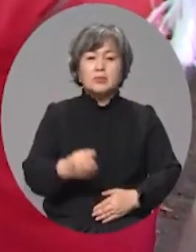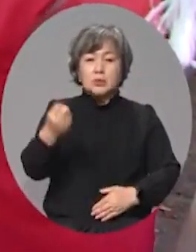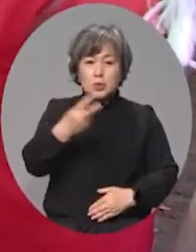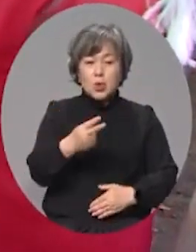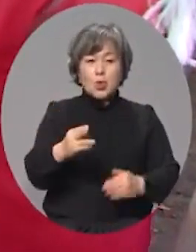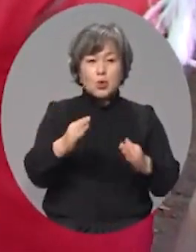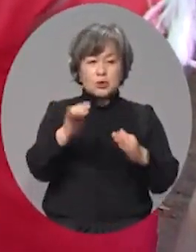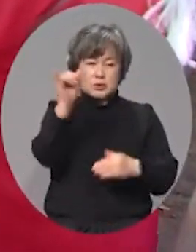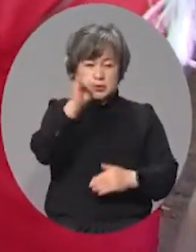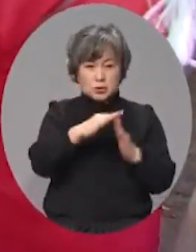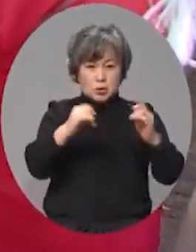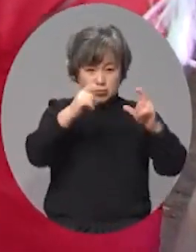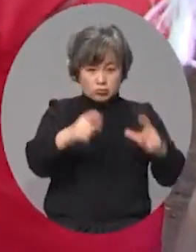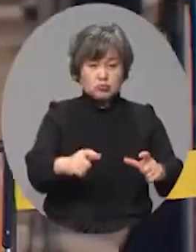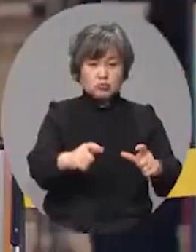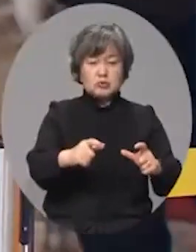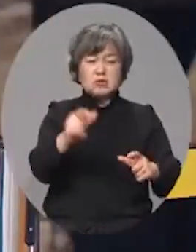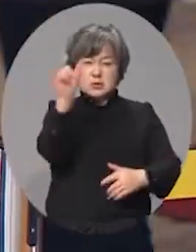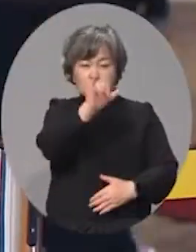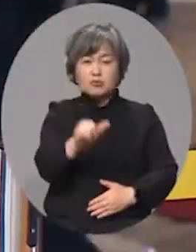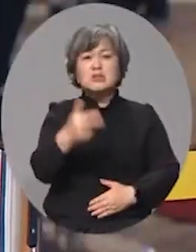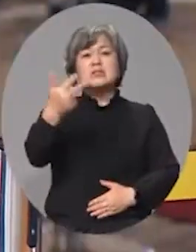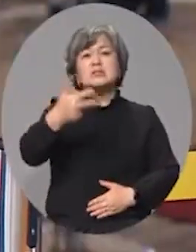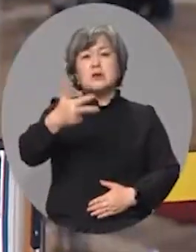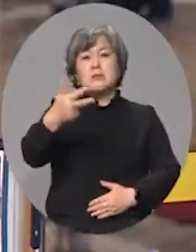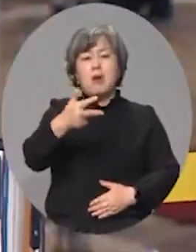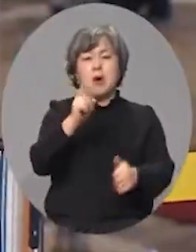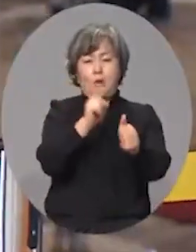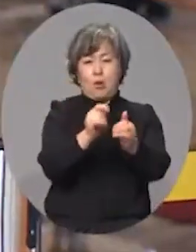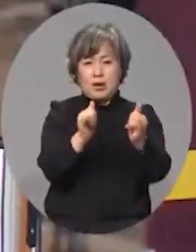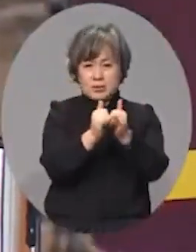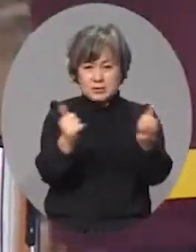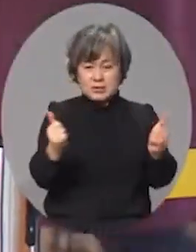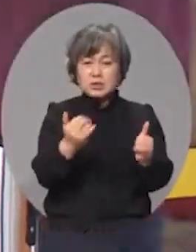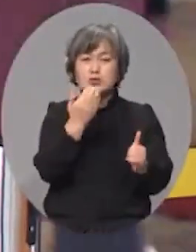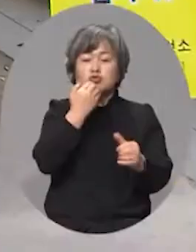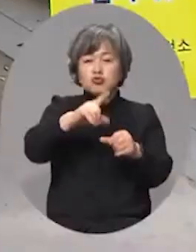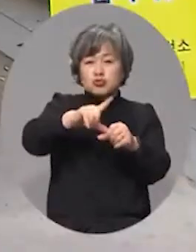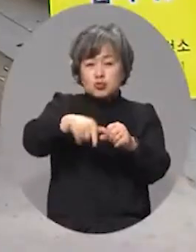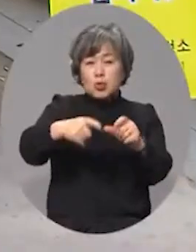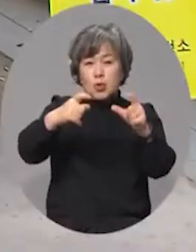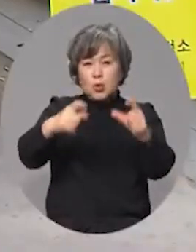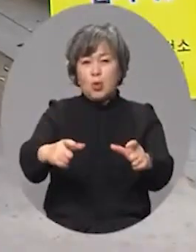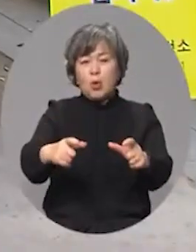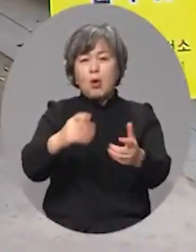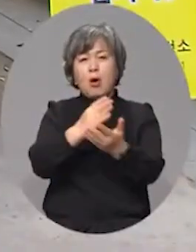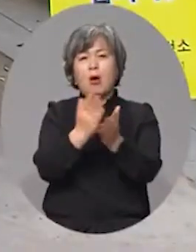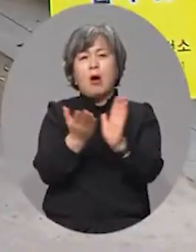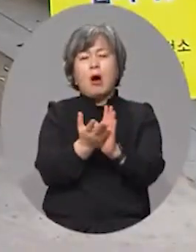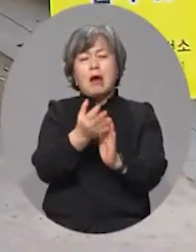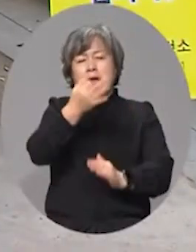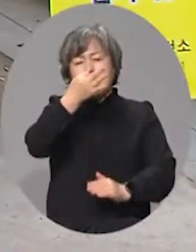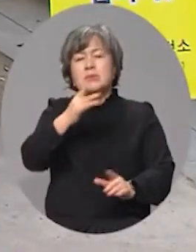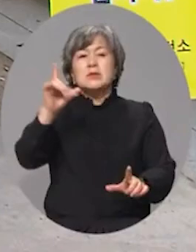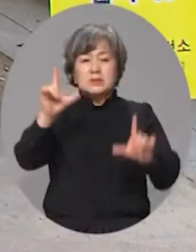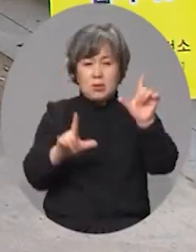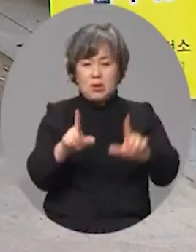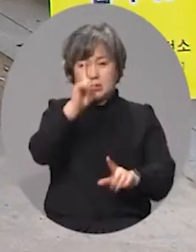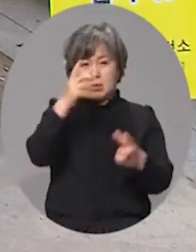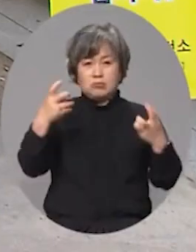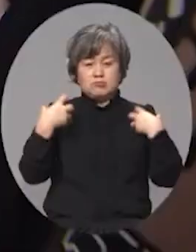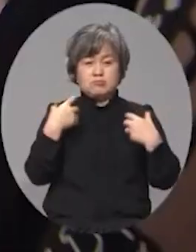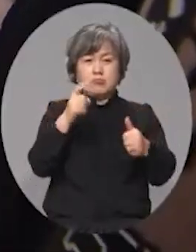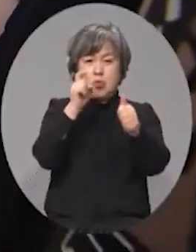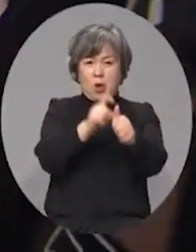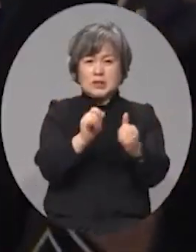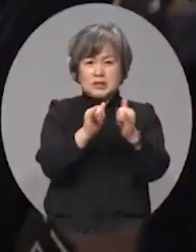한편 전국적으로도 연일 7천 명 이상의 확진자가 쏟아지면서 수도권은 의료 체계가 마비된 상황. 정부는